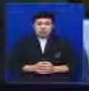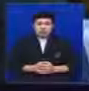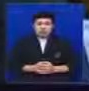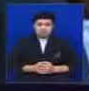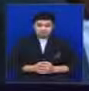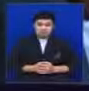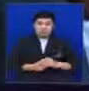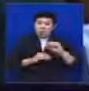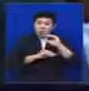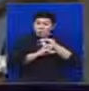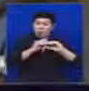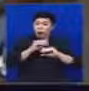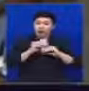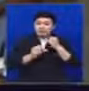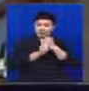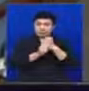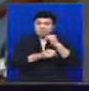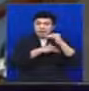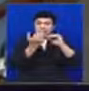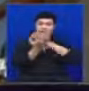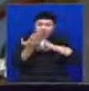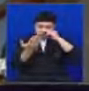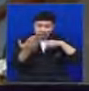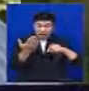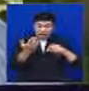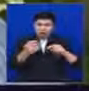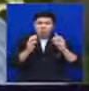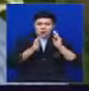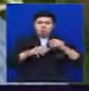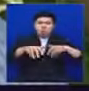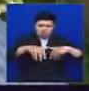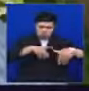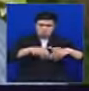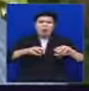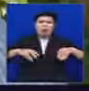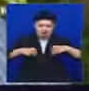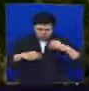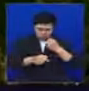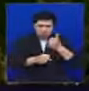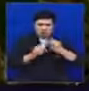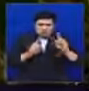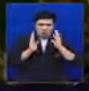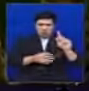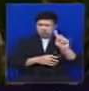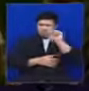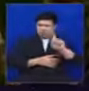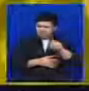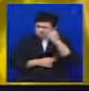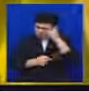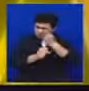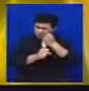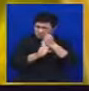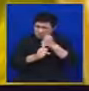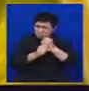้การดำเนินโครงการเพื่อพัฒนาประเทศเป็นสิ่งที่ชาวบ้านยอมรับได้แต่พวกเขาก็ตั้งข้อสงสัยถึงกระบวนการดำเนินการ